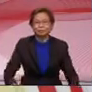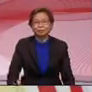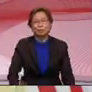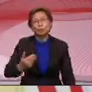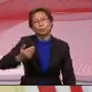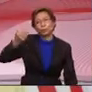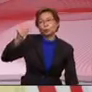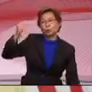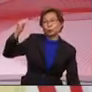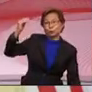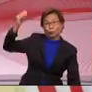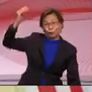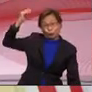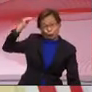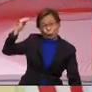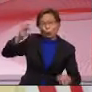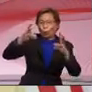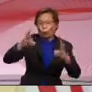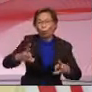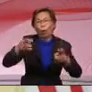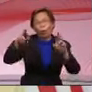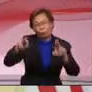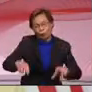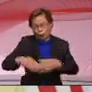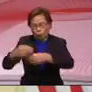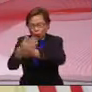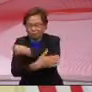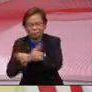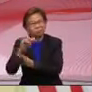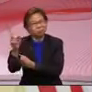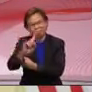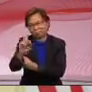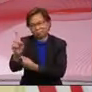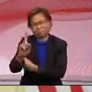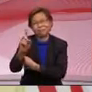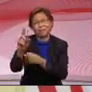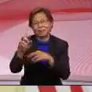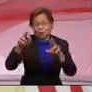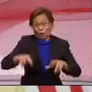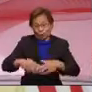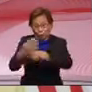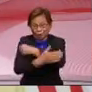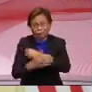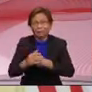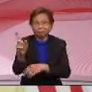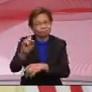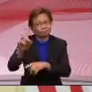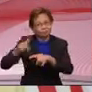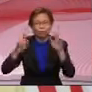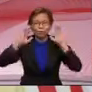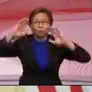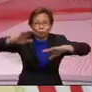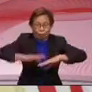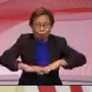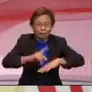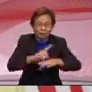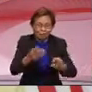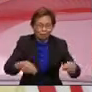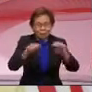kalau dulu kita kata warga asing tidak dibenarkan sama sekali untuk bersemayang Jumaat, bersolat Jumaat